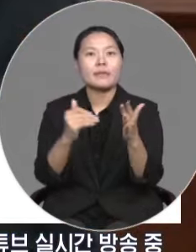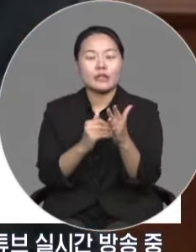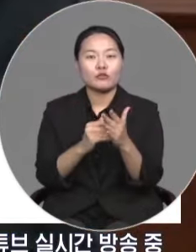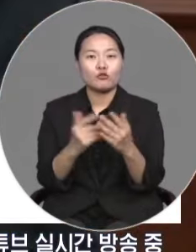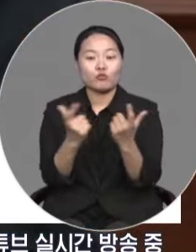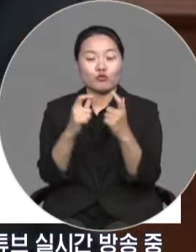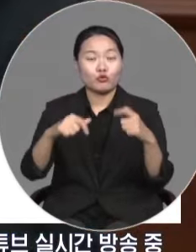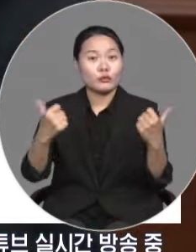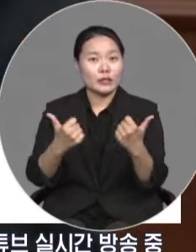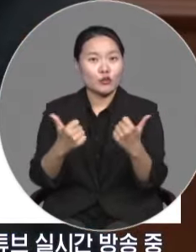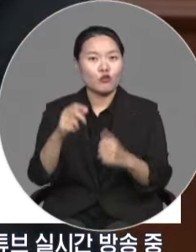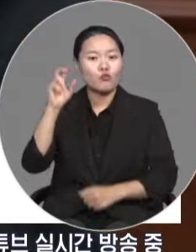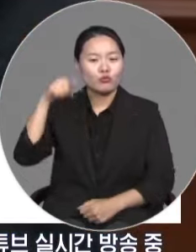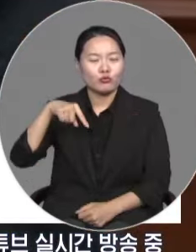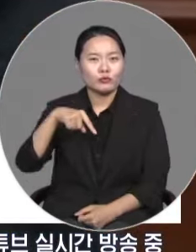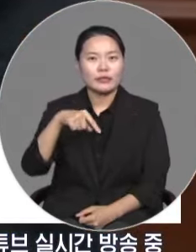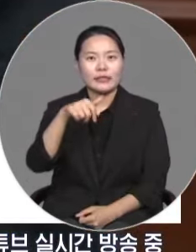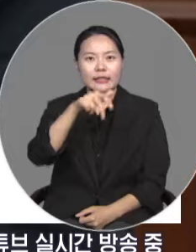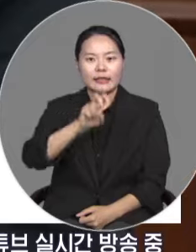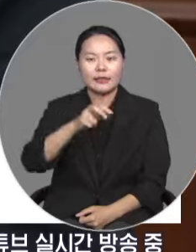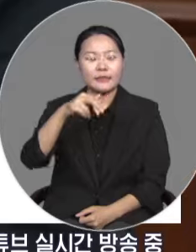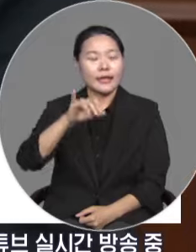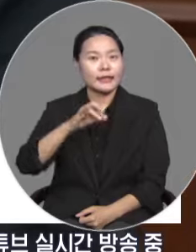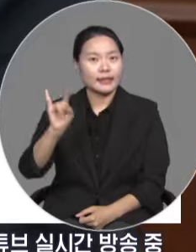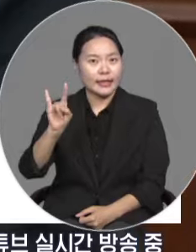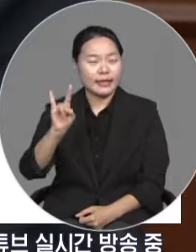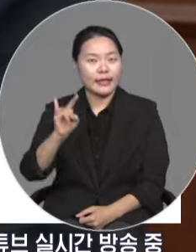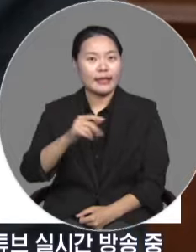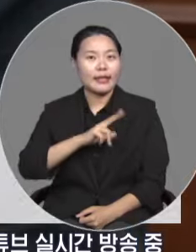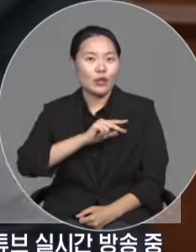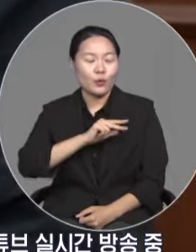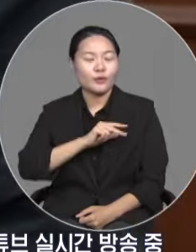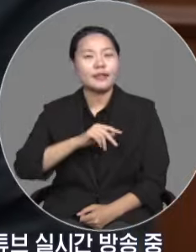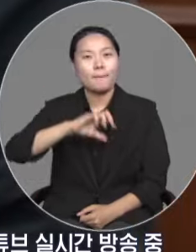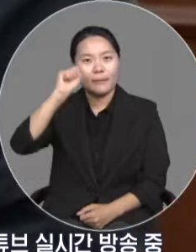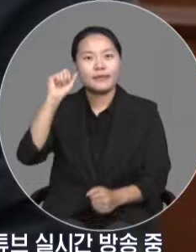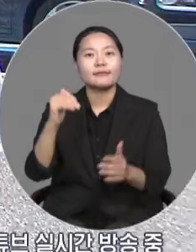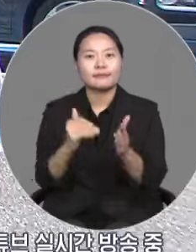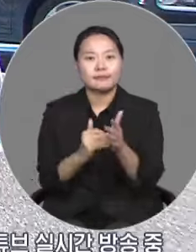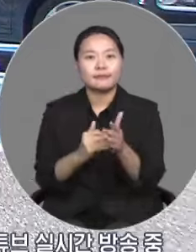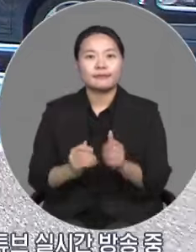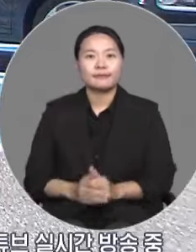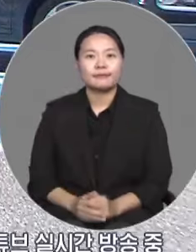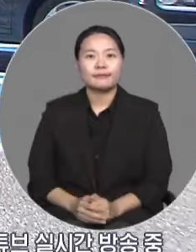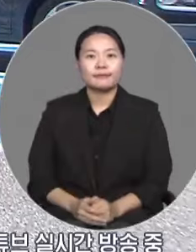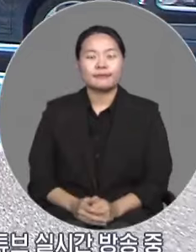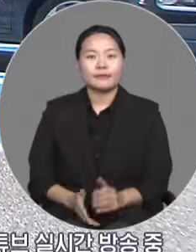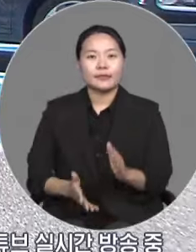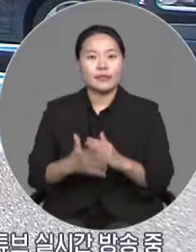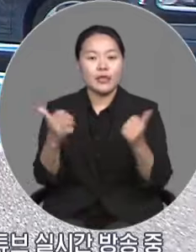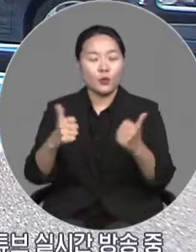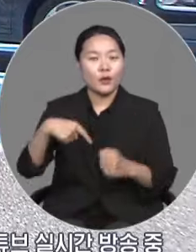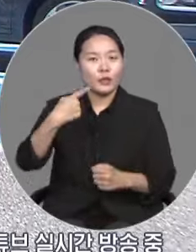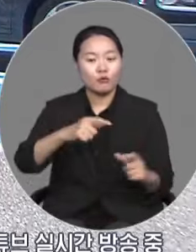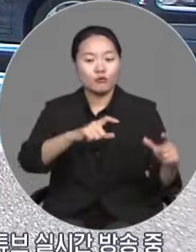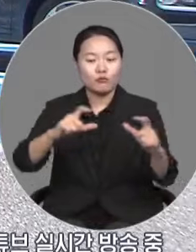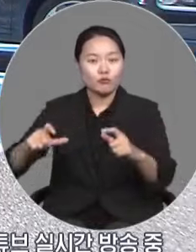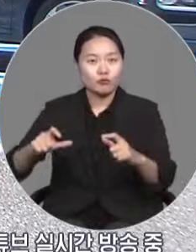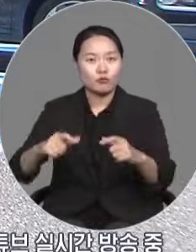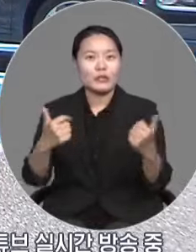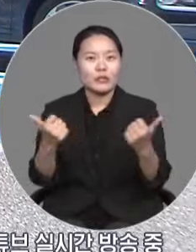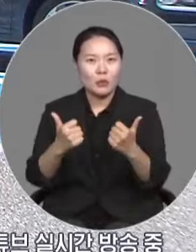선출됐으며, 북구의회만 무소속 김상태 의원이 의사봉을 잡게 됐습니다. 시의회에 이어 구군